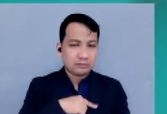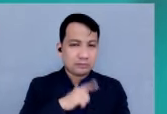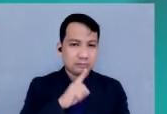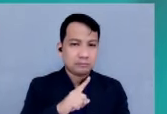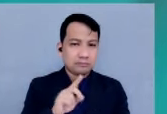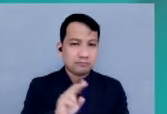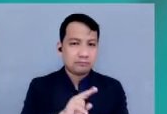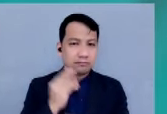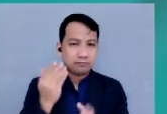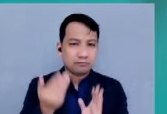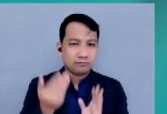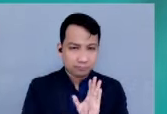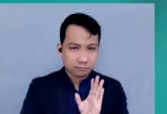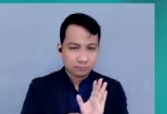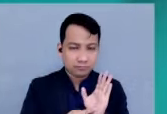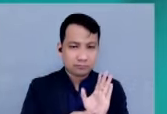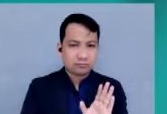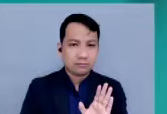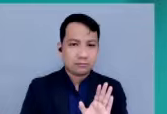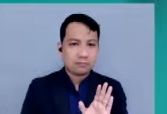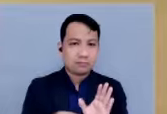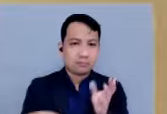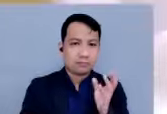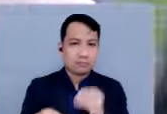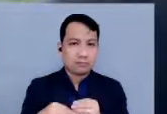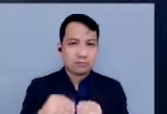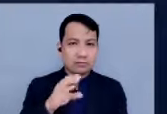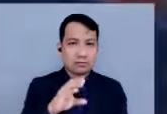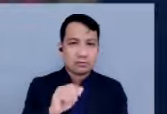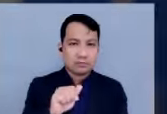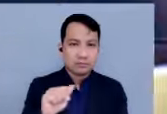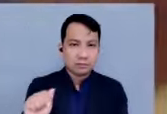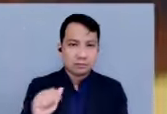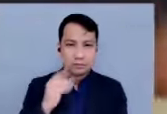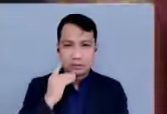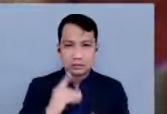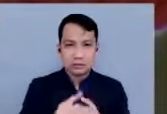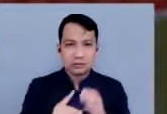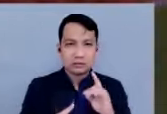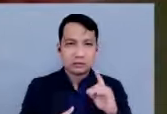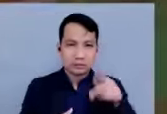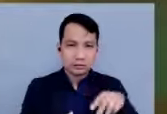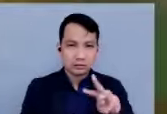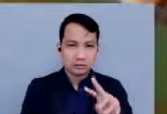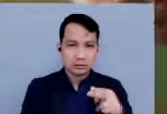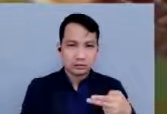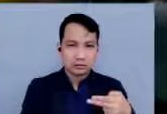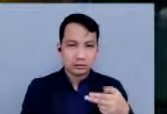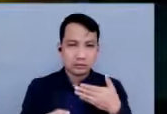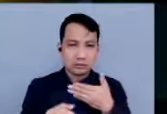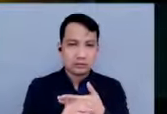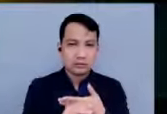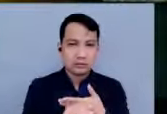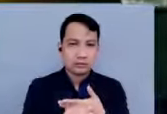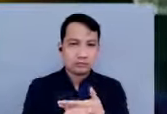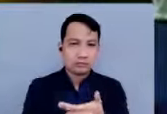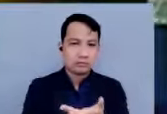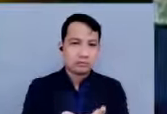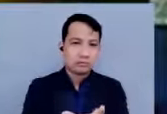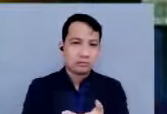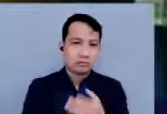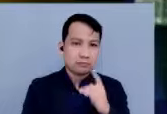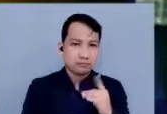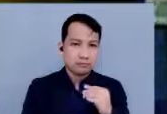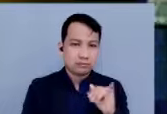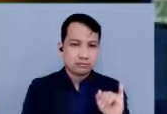pong ebidensya dito ay mga COA documents, DPWH contracts, pati DTI documents